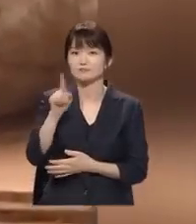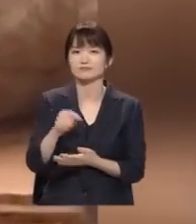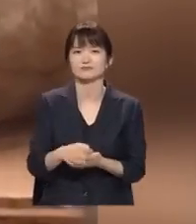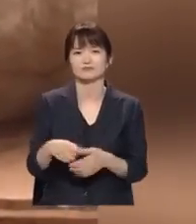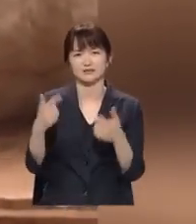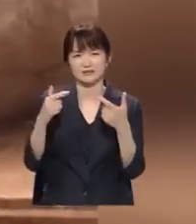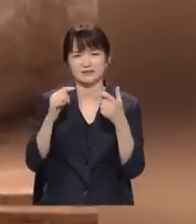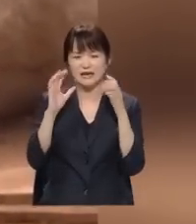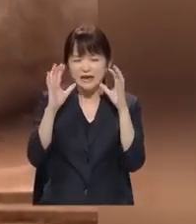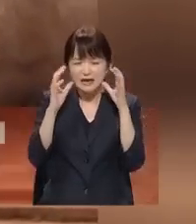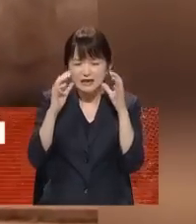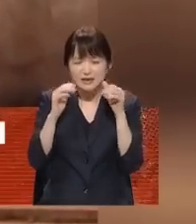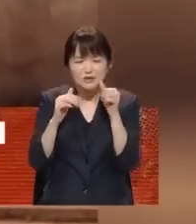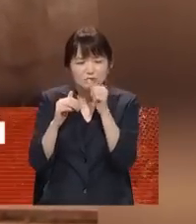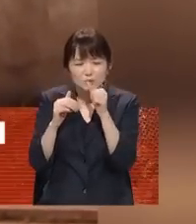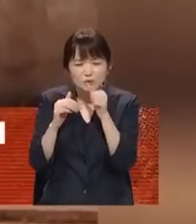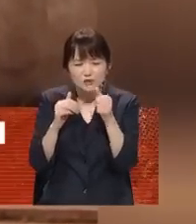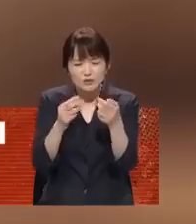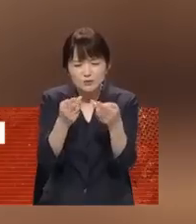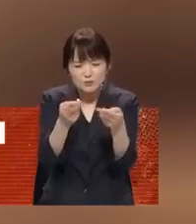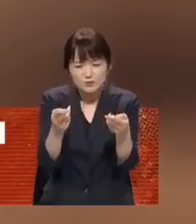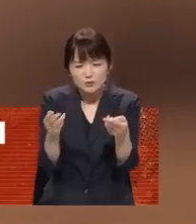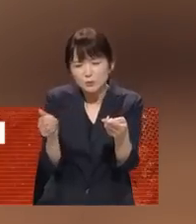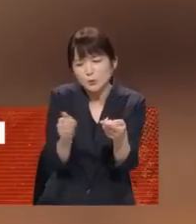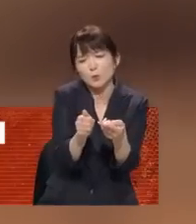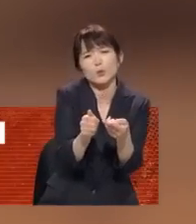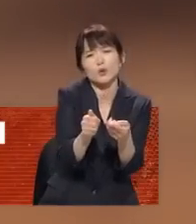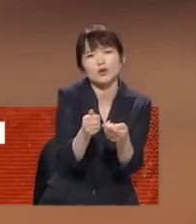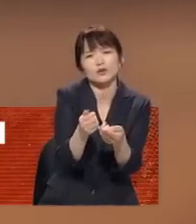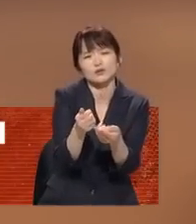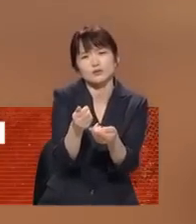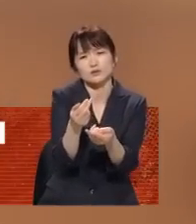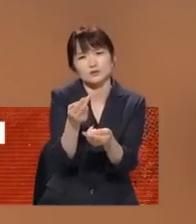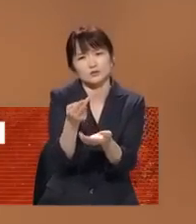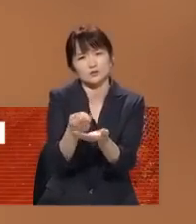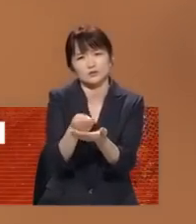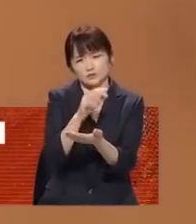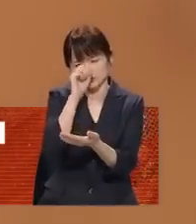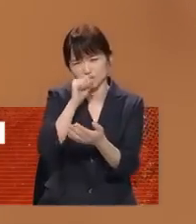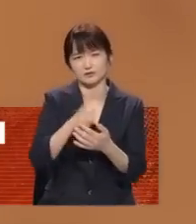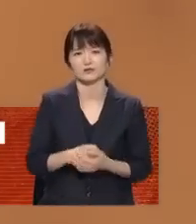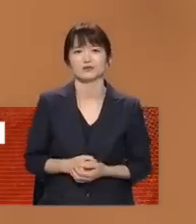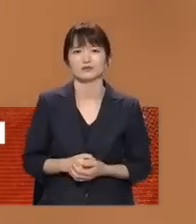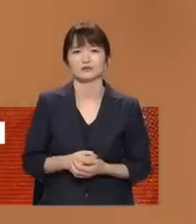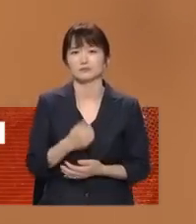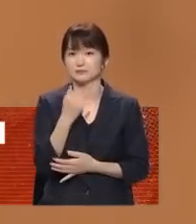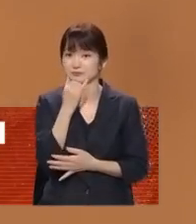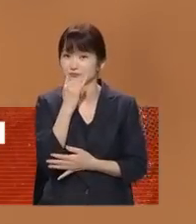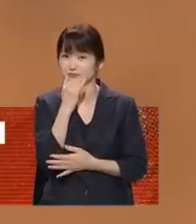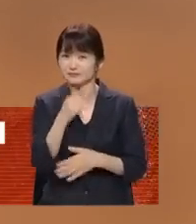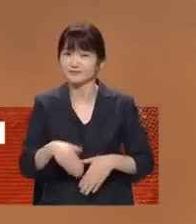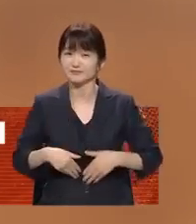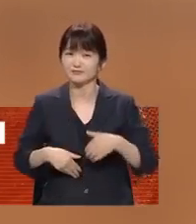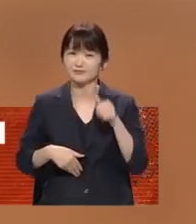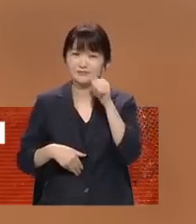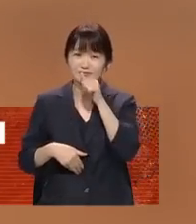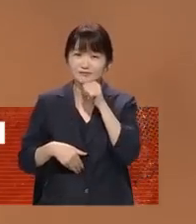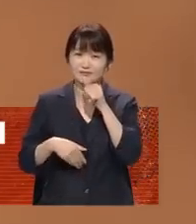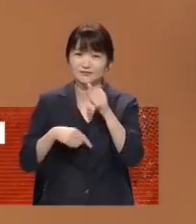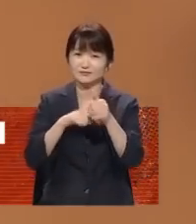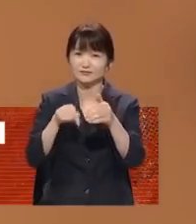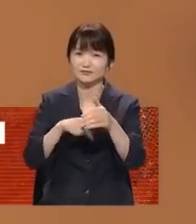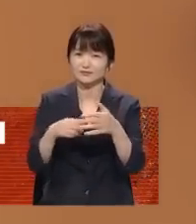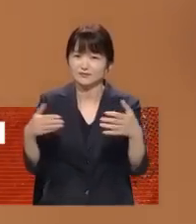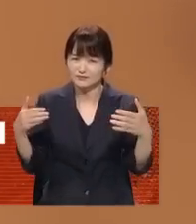저렇게 새끼 고양이들 방석 사이에 껴서 누워있는 걸 좋아한다고 합니다. 이 영상 본 누리꾼들은 염소가 따뜻한 고양이들 품에 안겨있고 싶었던